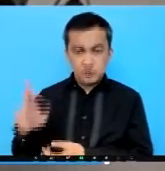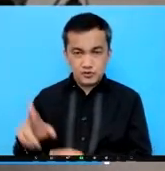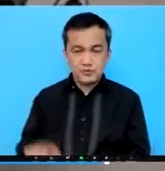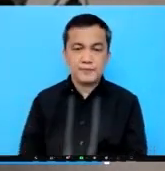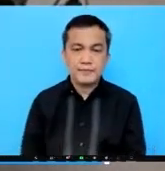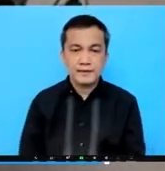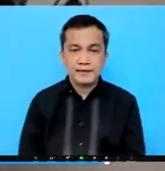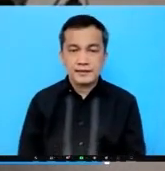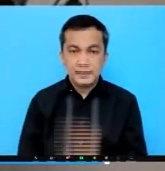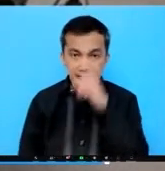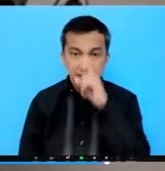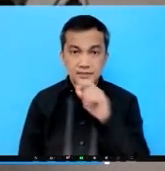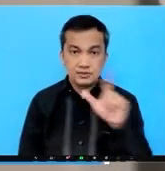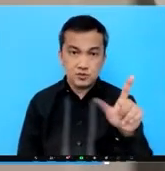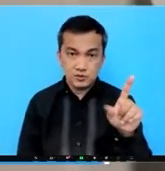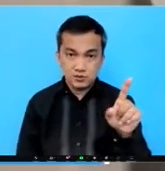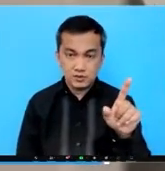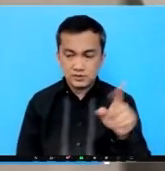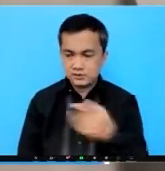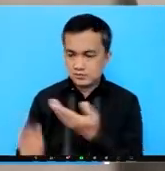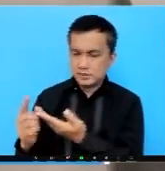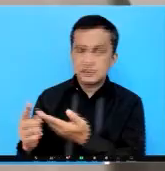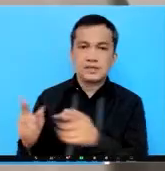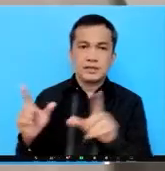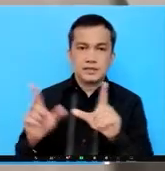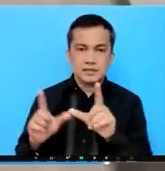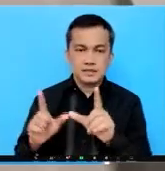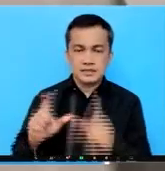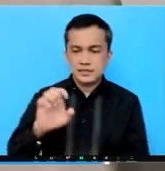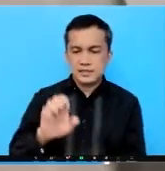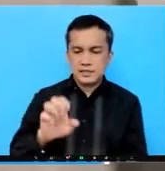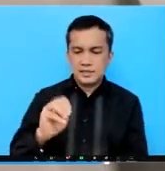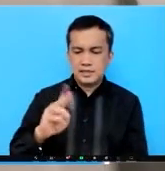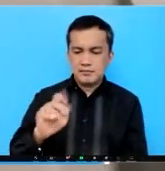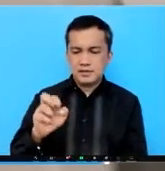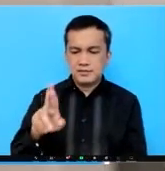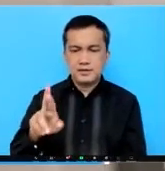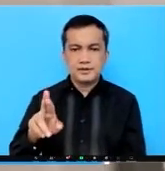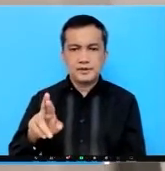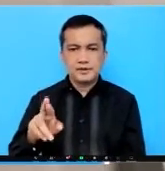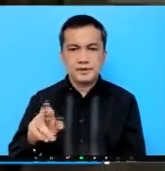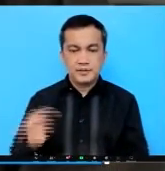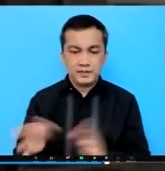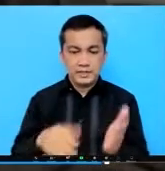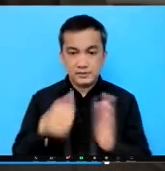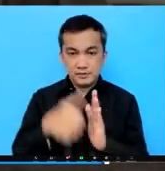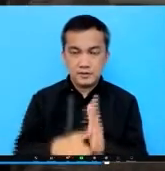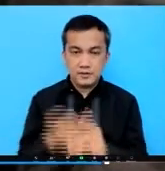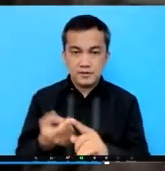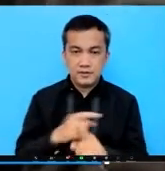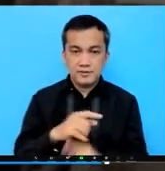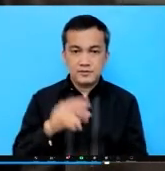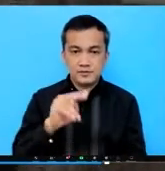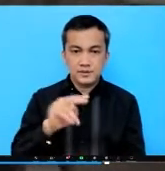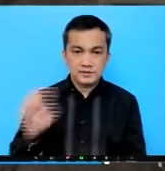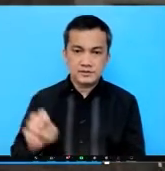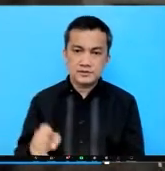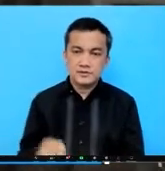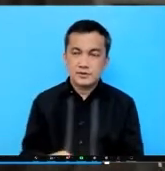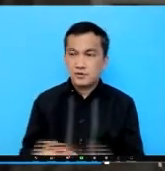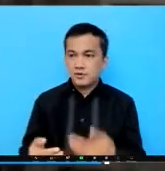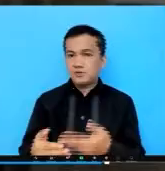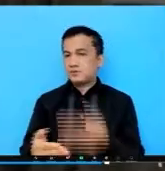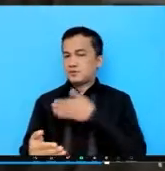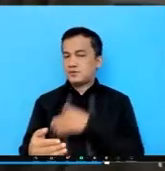Na sa edad na 21, ay isa ng licensed embalmer mula sa Nueva Ecija. Noong una po talagang wala pang interest dahil hindi naman